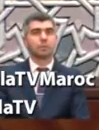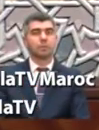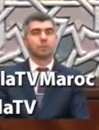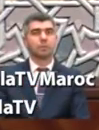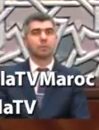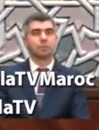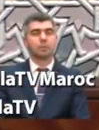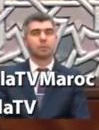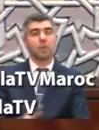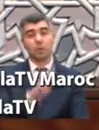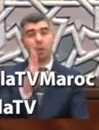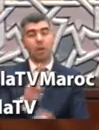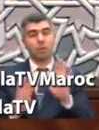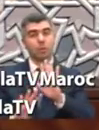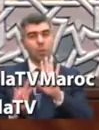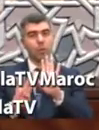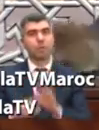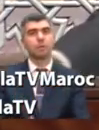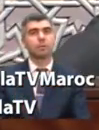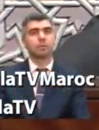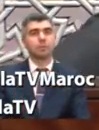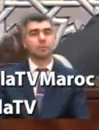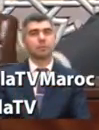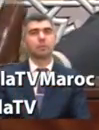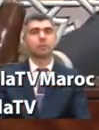السؤال التاسع في هذا القطاع